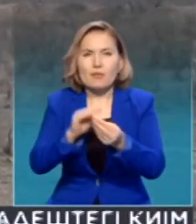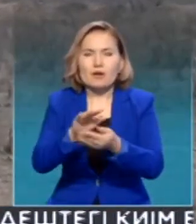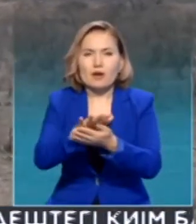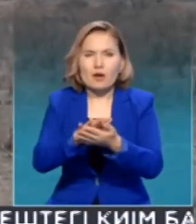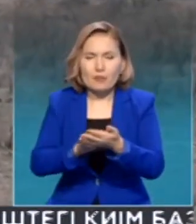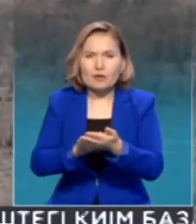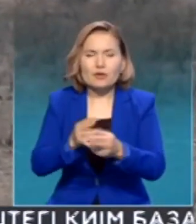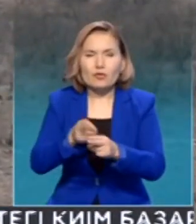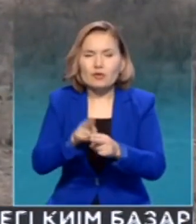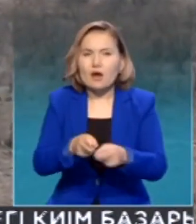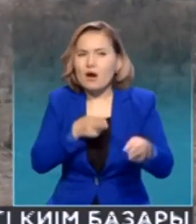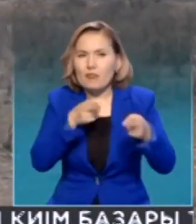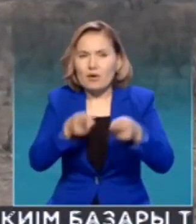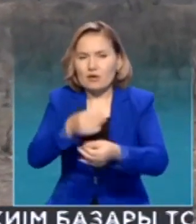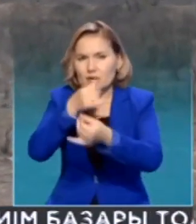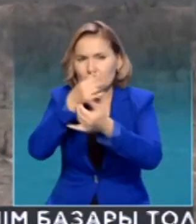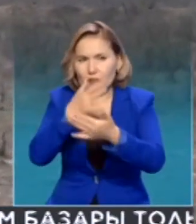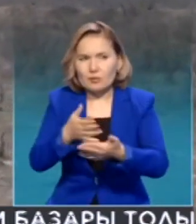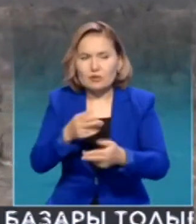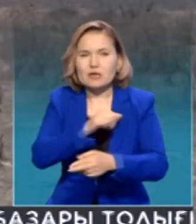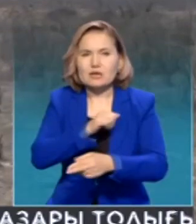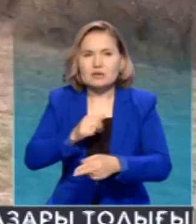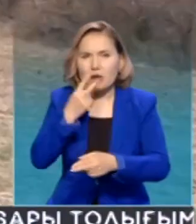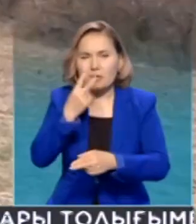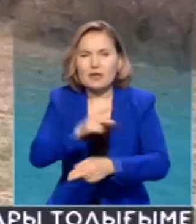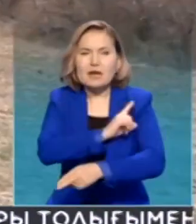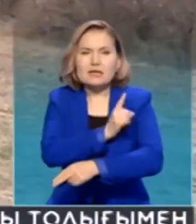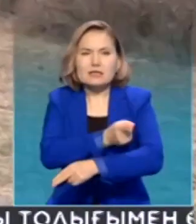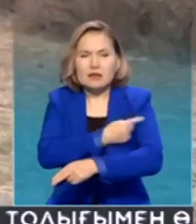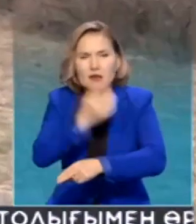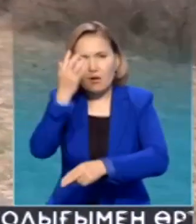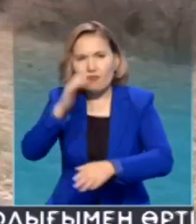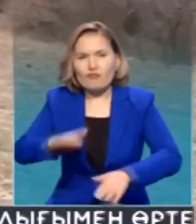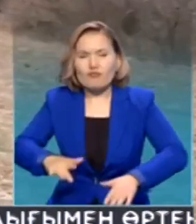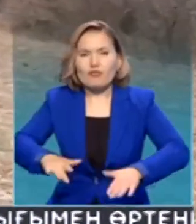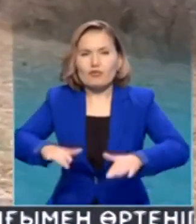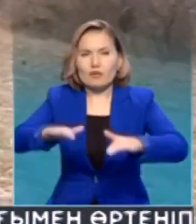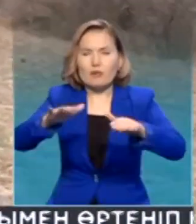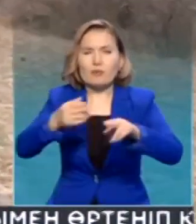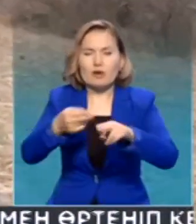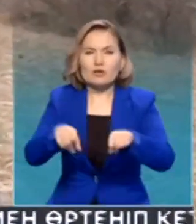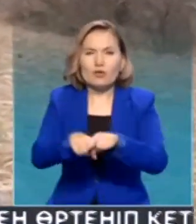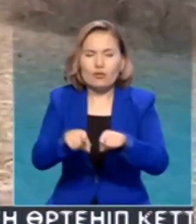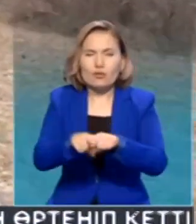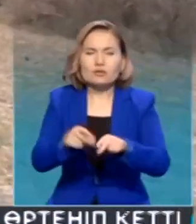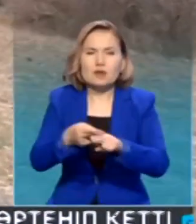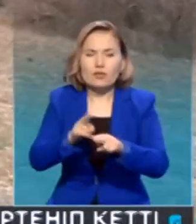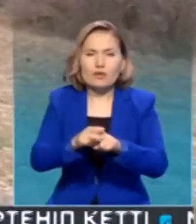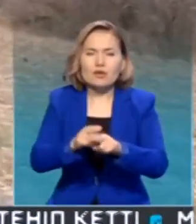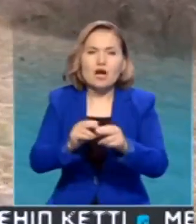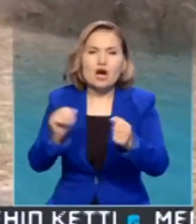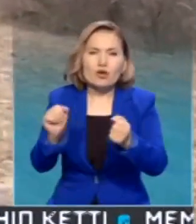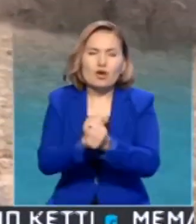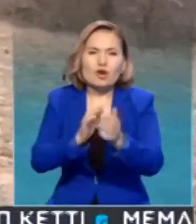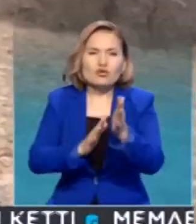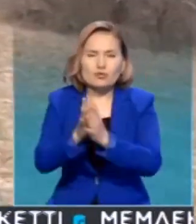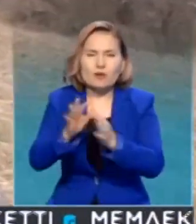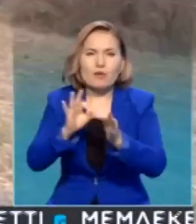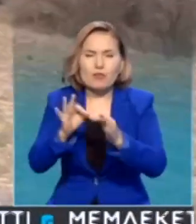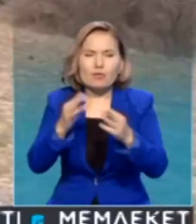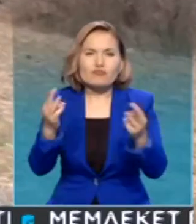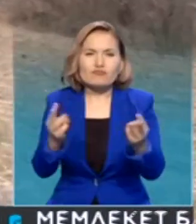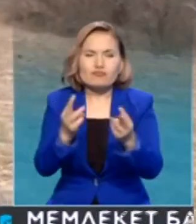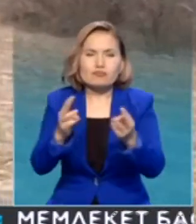орнына жету мүмкін емес. Өздеріңіз көріп тұрғандай қалың жыңғыл мен әр жерде бөгет. Соңғы ақпарат бойынша